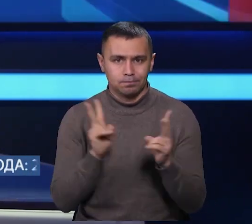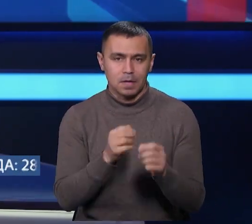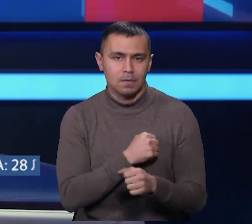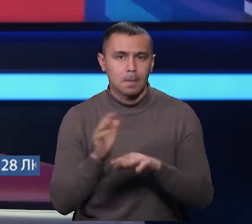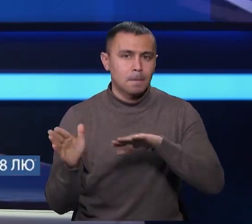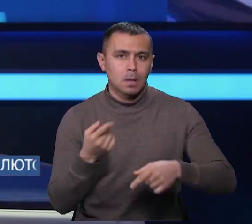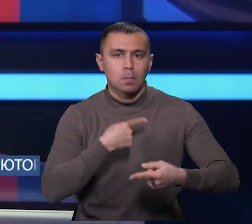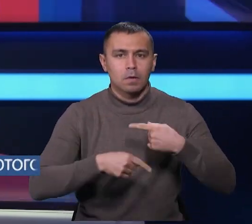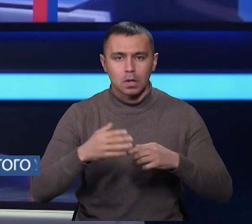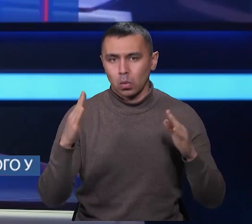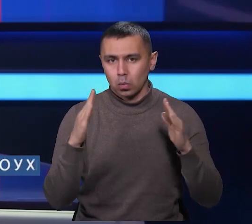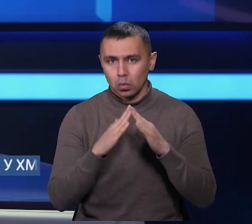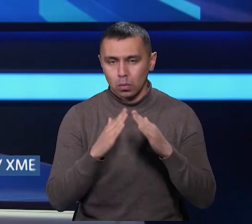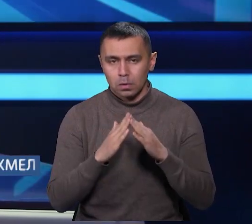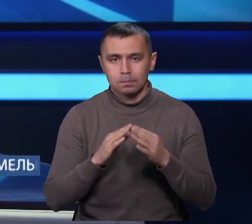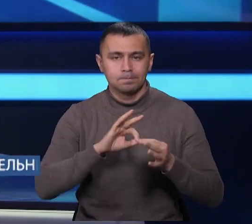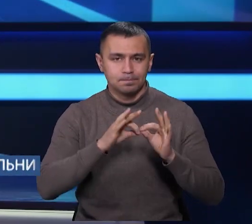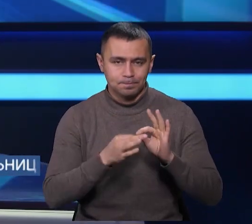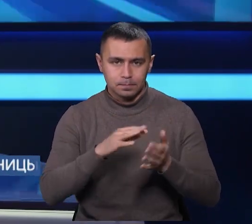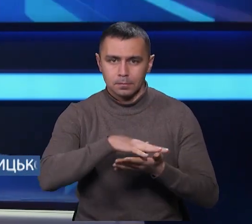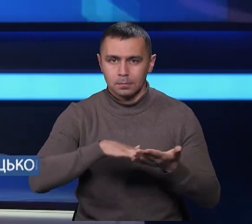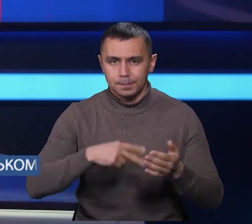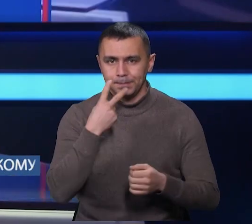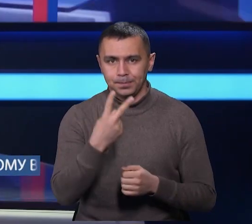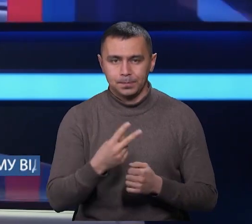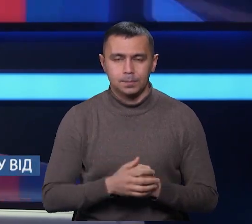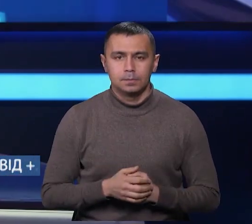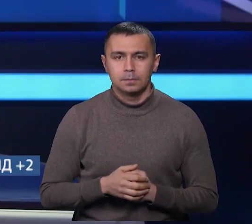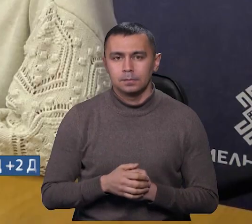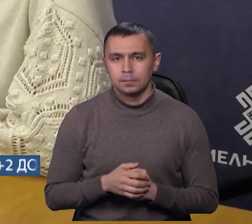після повернення додому. Подробиці в сюжеті Ірини Муляр.